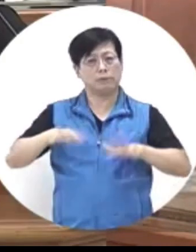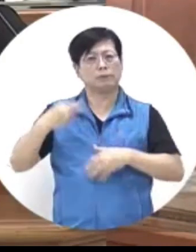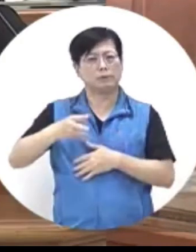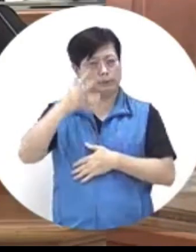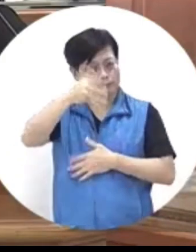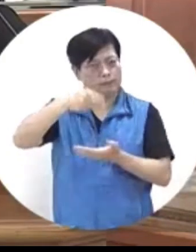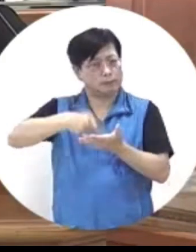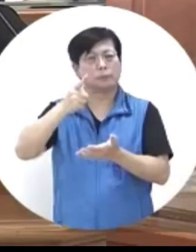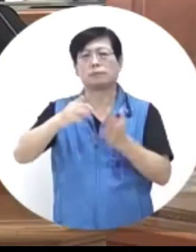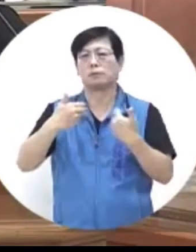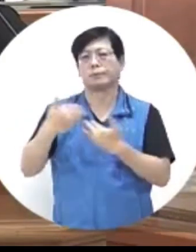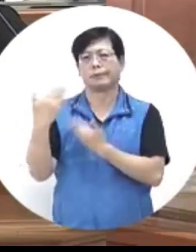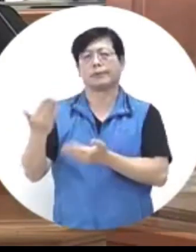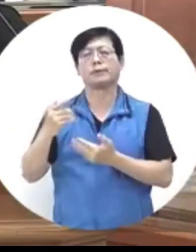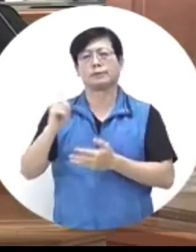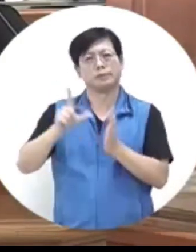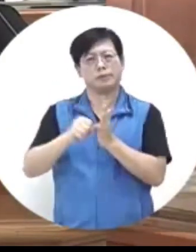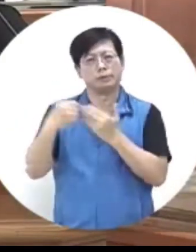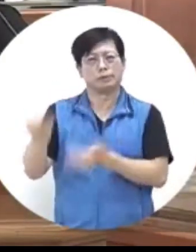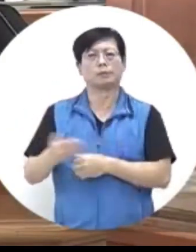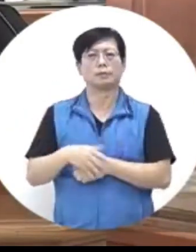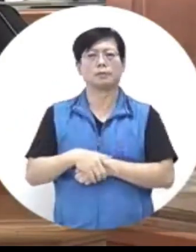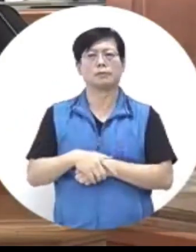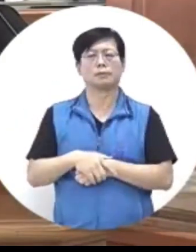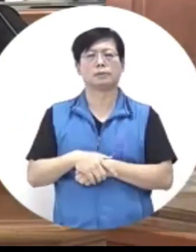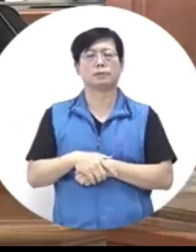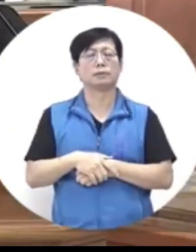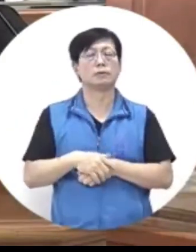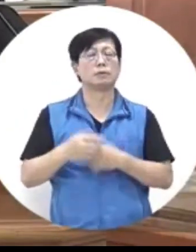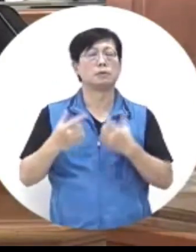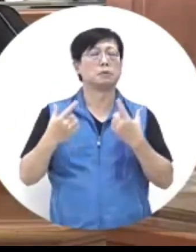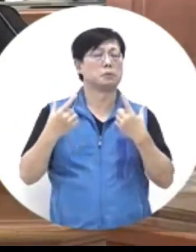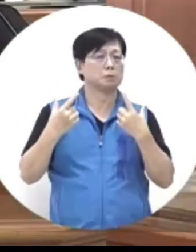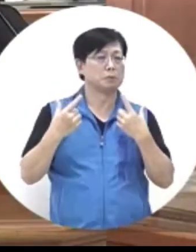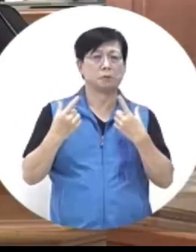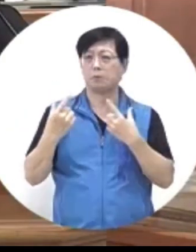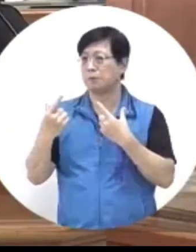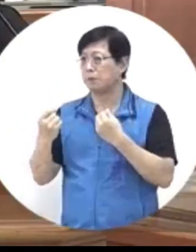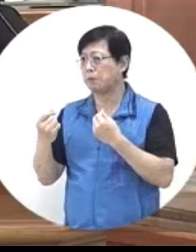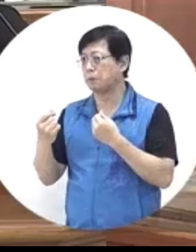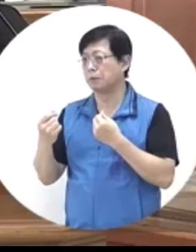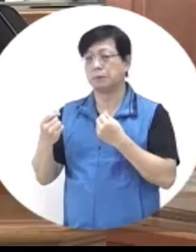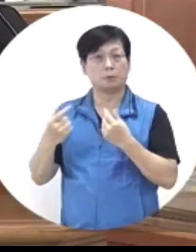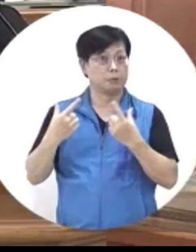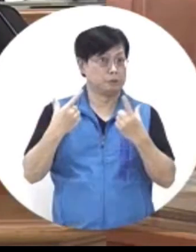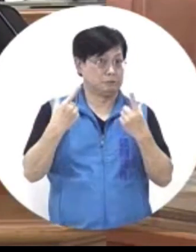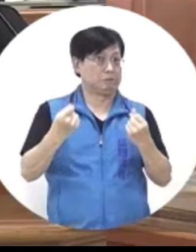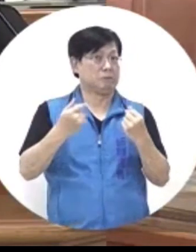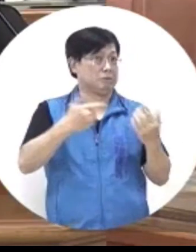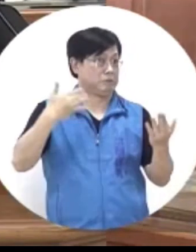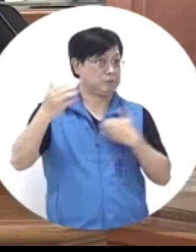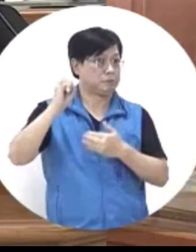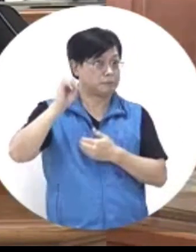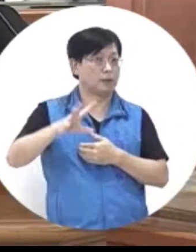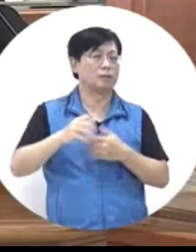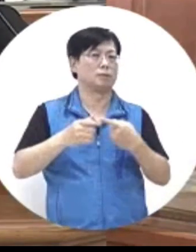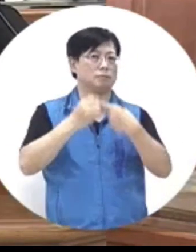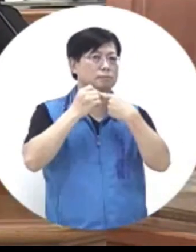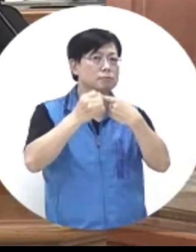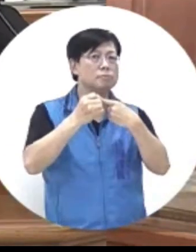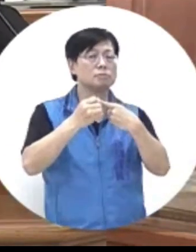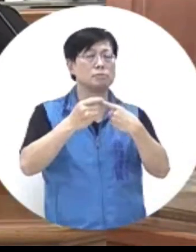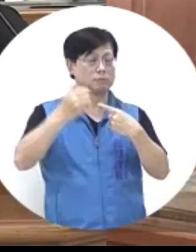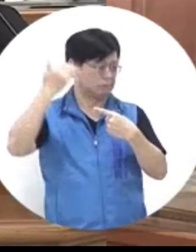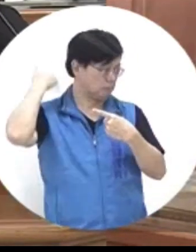您是，你要不要给？什么时候给？ 我已经很明确的告诉议员们，第一个，在当